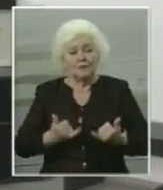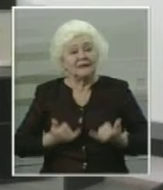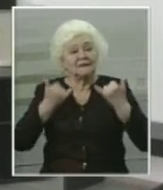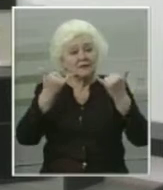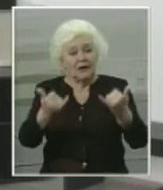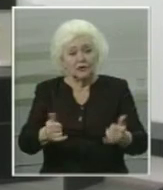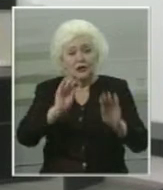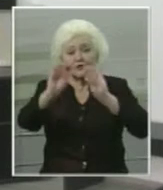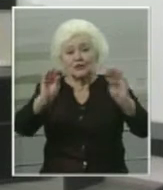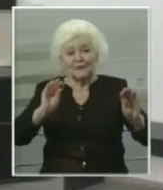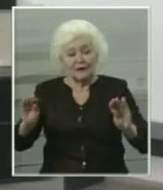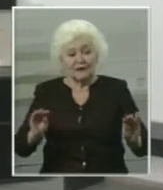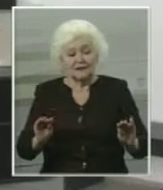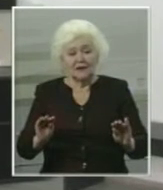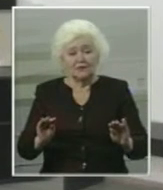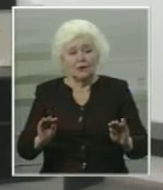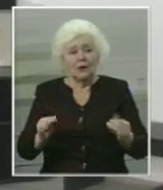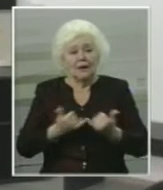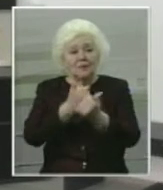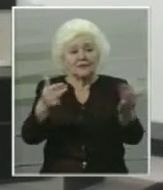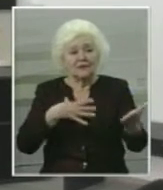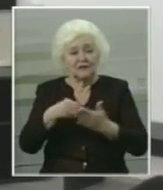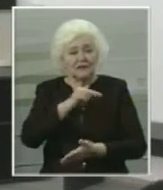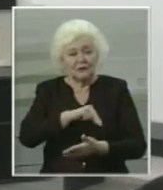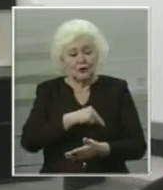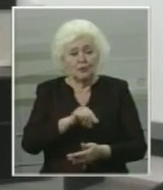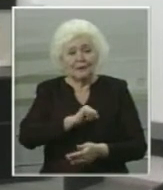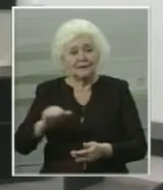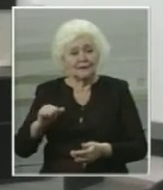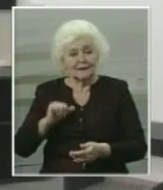присвятивши виставку, присвятивши свої роботи саме